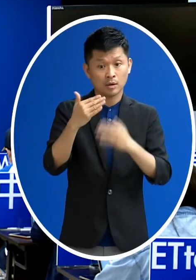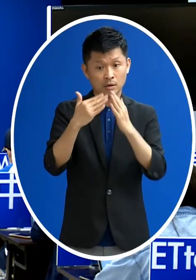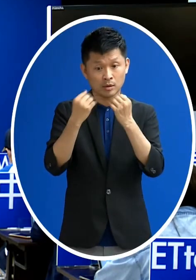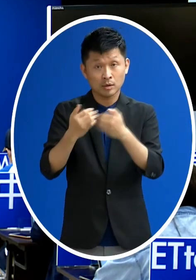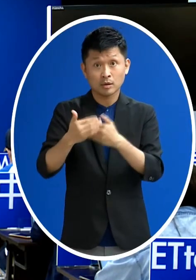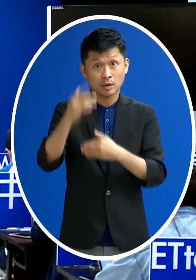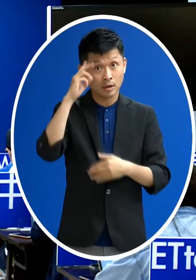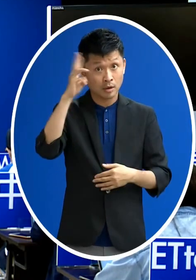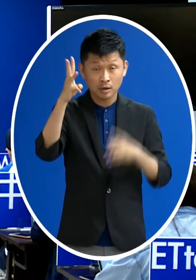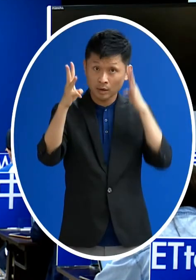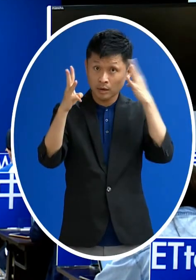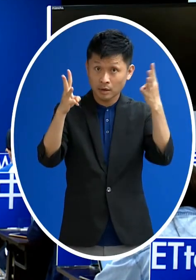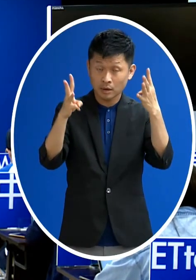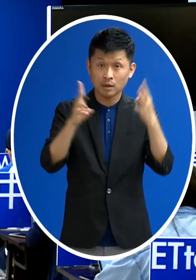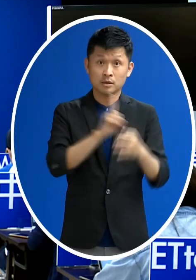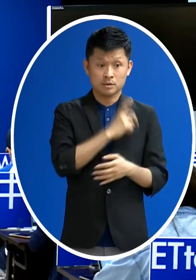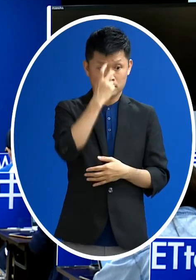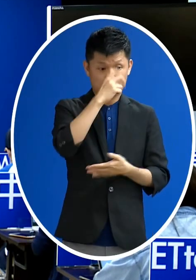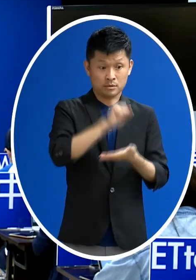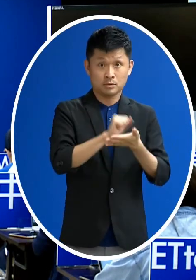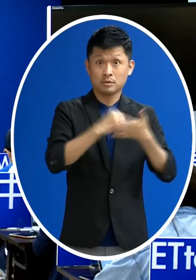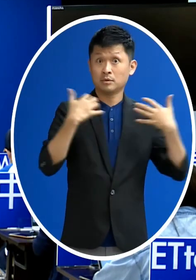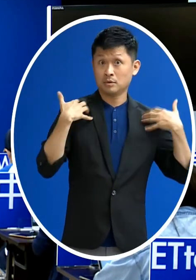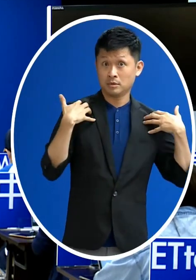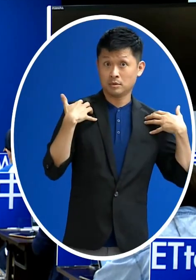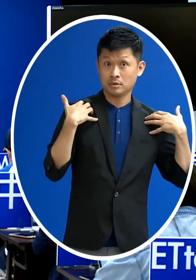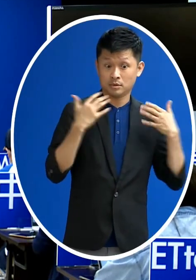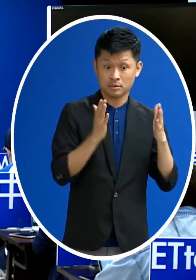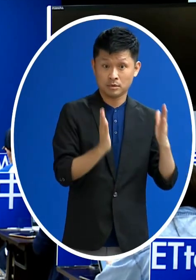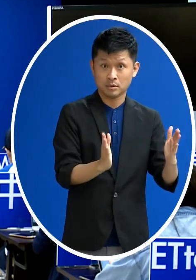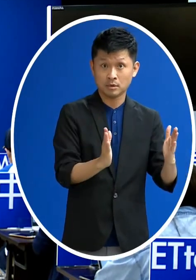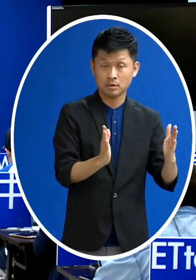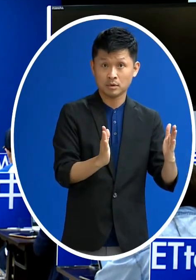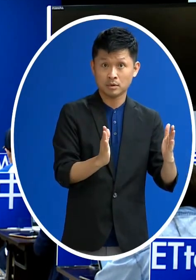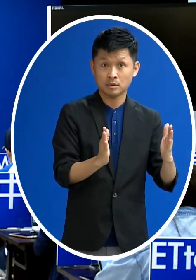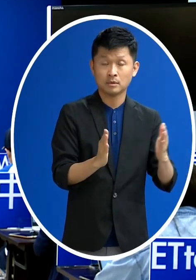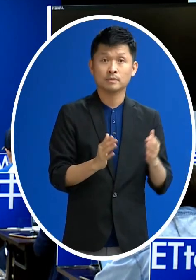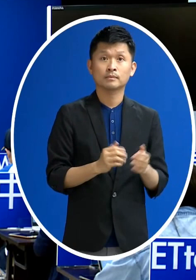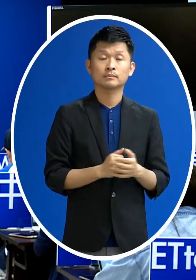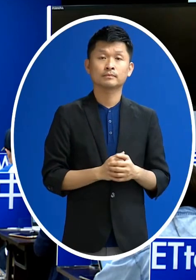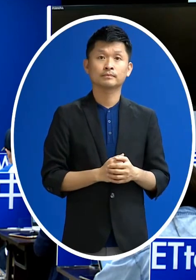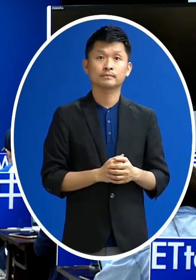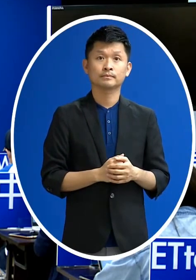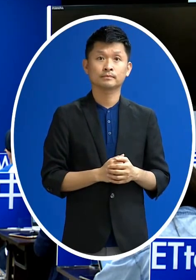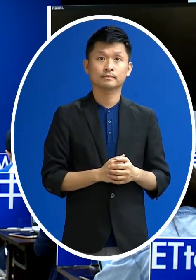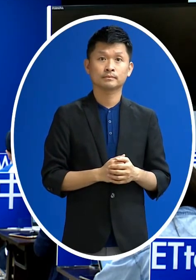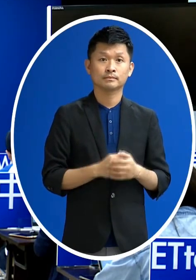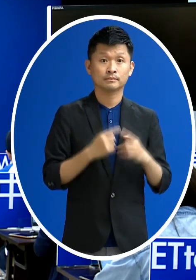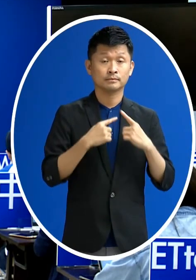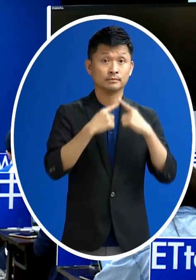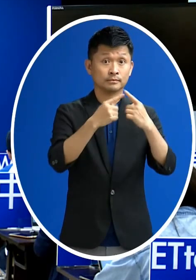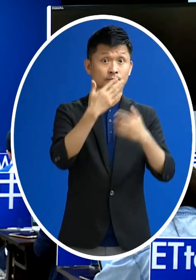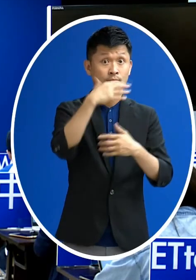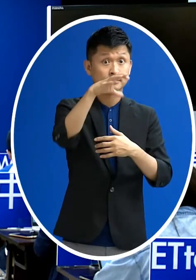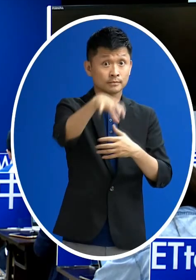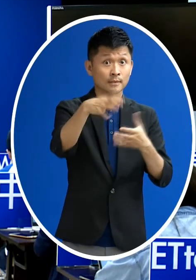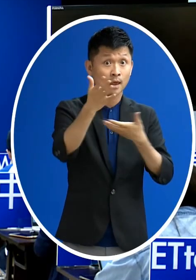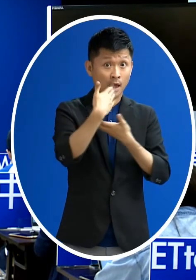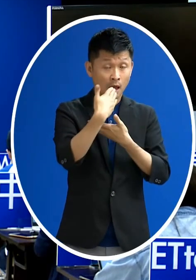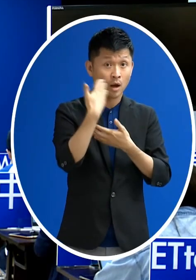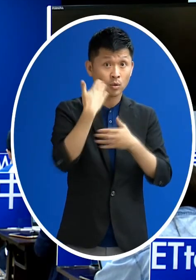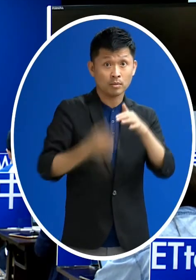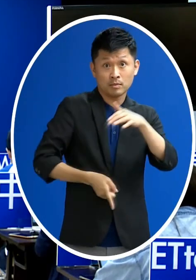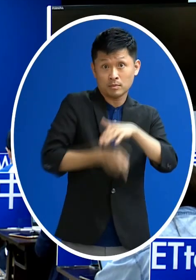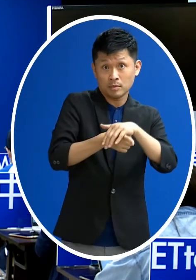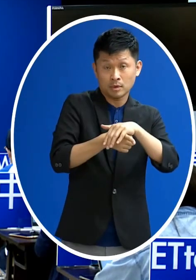间，禁止自主防疫的民众上餐厅聚会，但如果违规的话，将由谁来查核呢？谢谢。